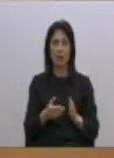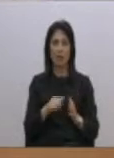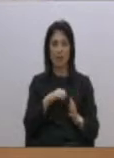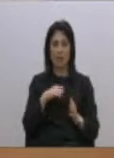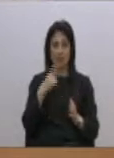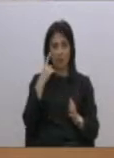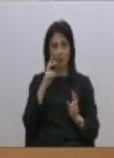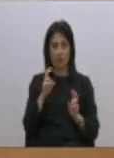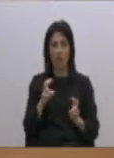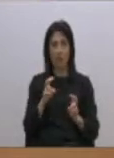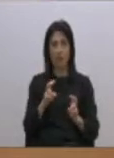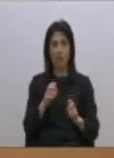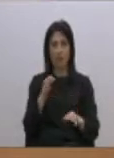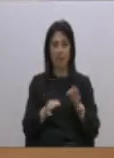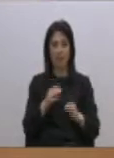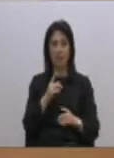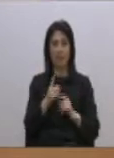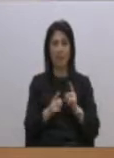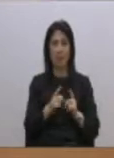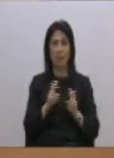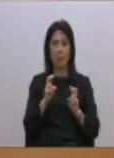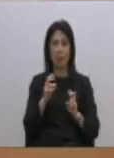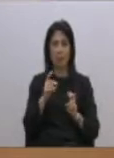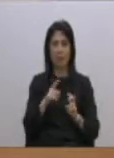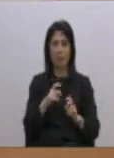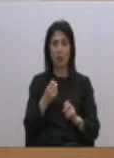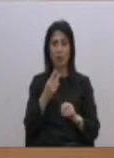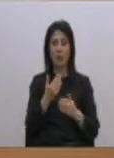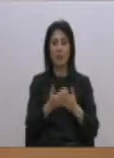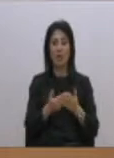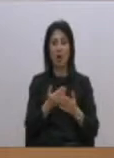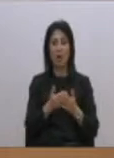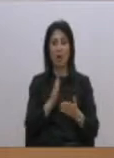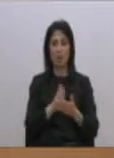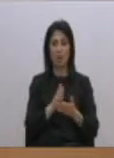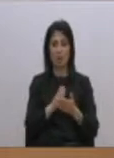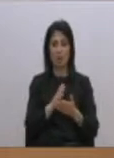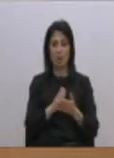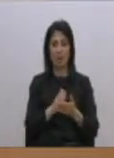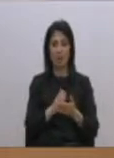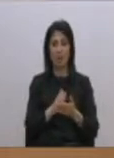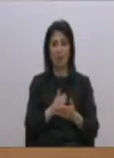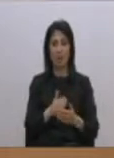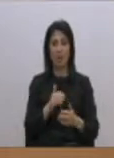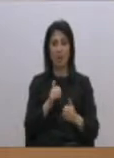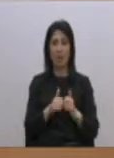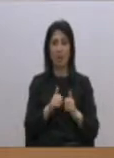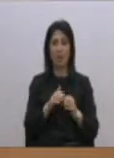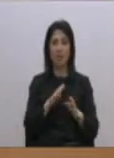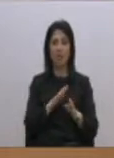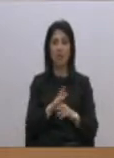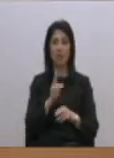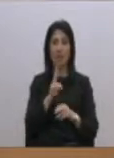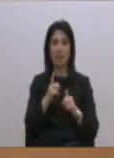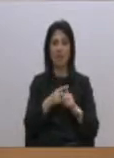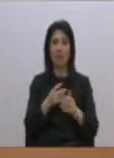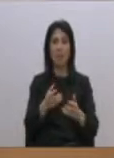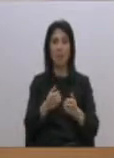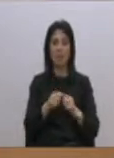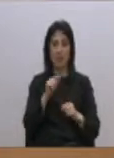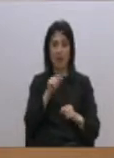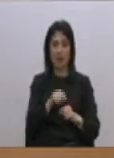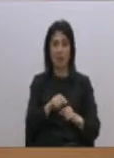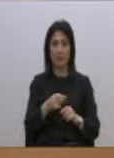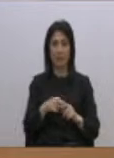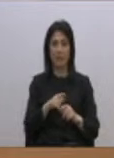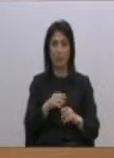თავისთავად მარშაჯულების რეფორმას გულისხმობს იმიტომ რომ 12 რეკომენდაცია არის აუცილებლად შესაძლებელი კანდიდატ სტატუსის მისაღებად და